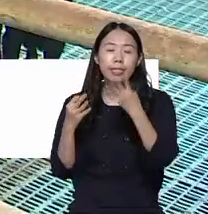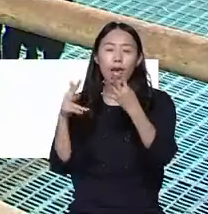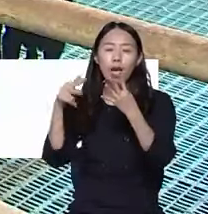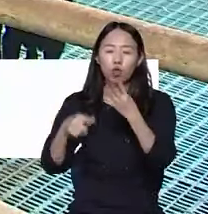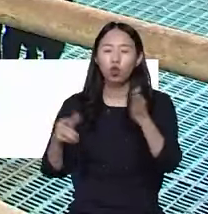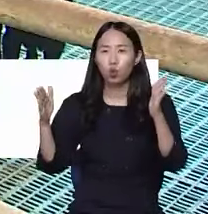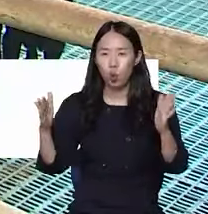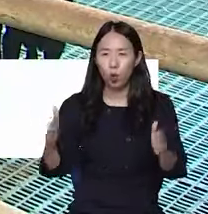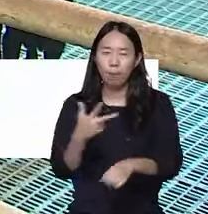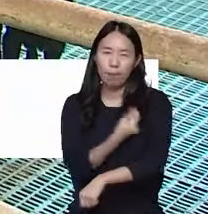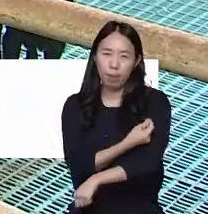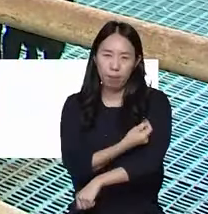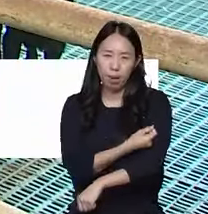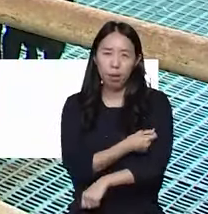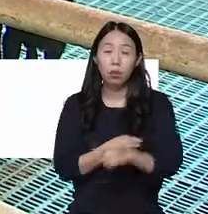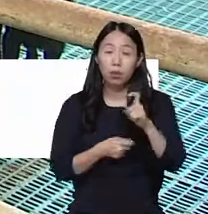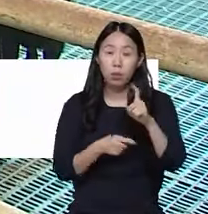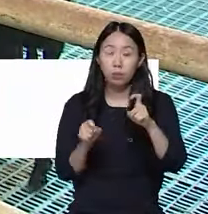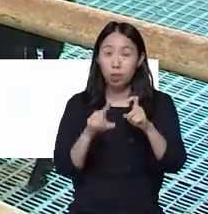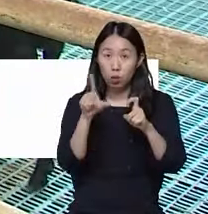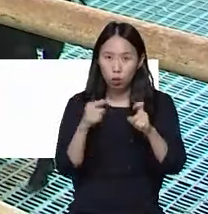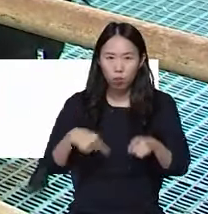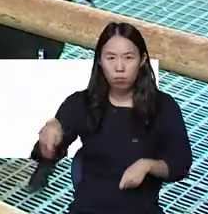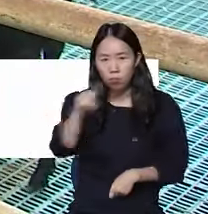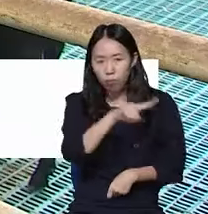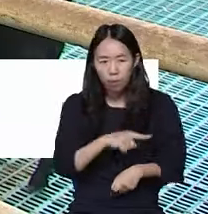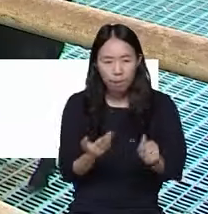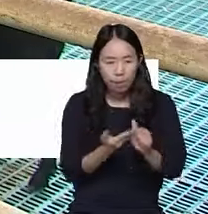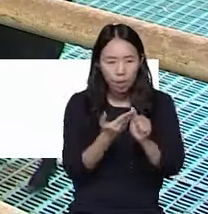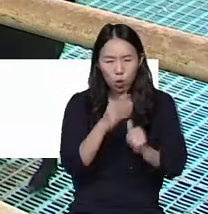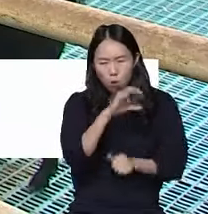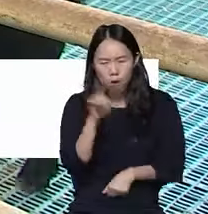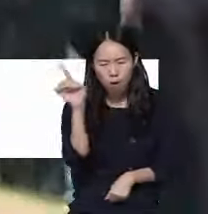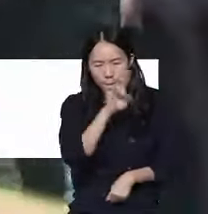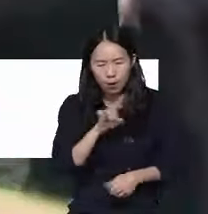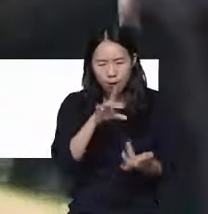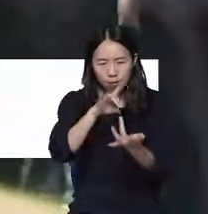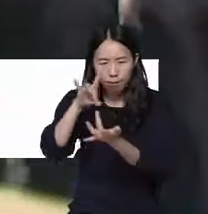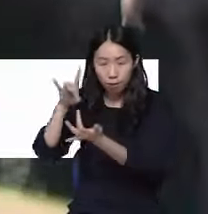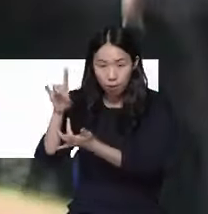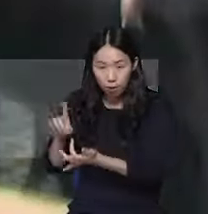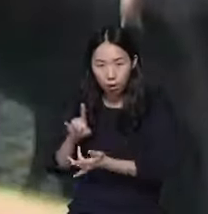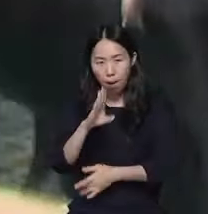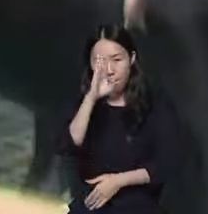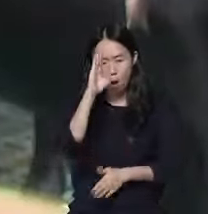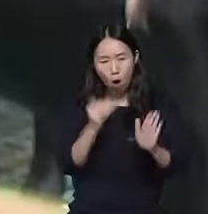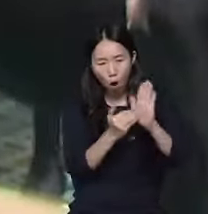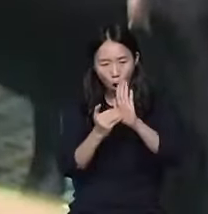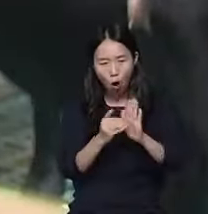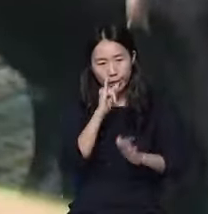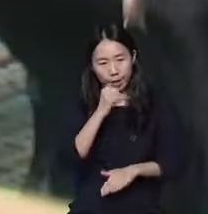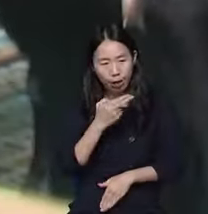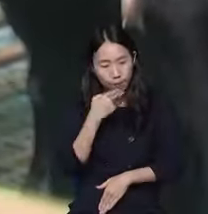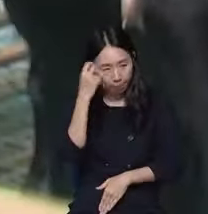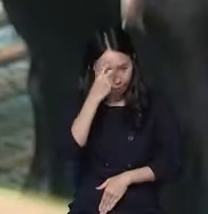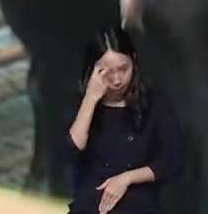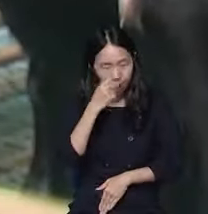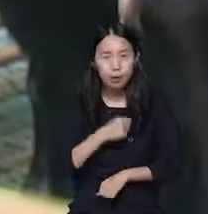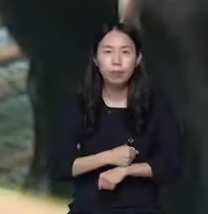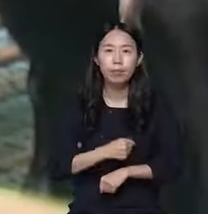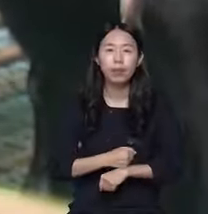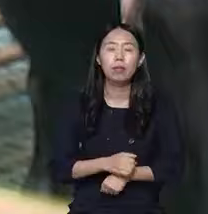계획입니다. 11월부터는 농가를 무작위로 선정해 백신 항체 양성률을 확인해 후속 조치를 취하기로 했습니다.